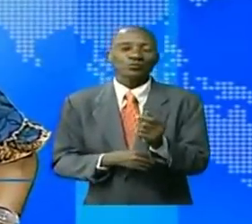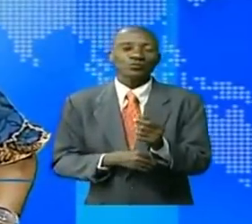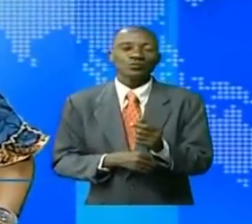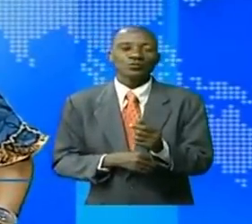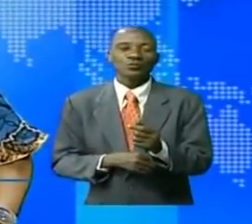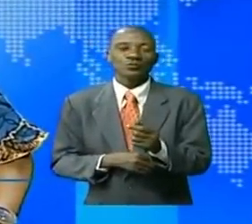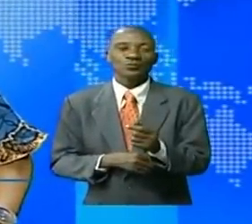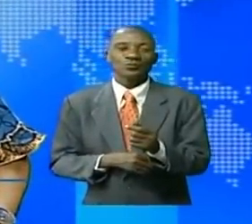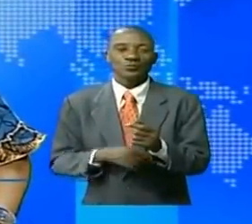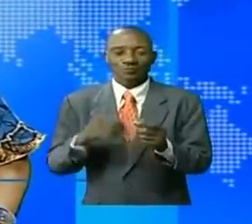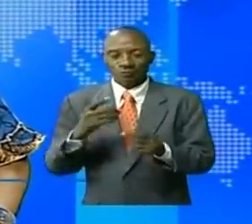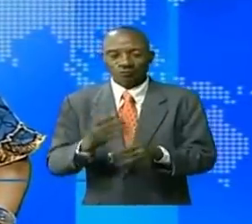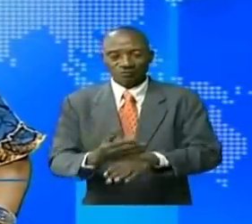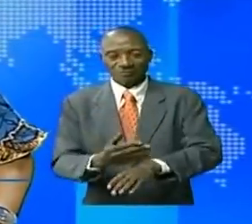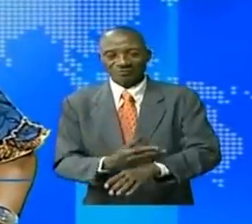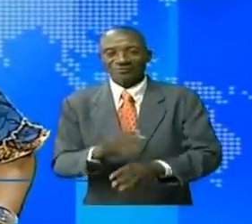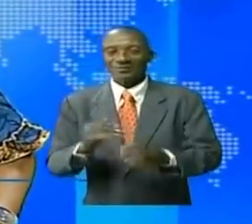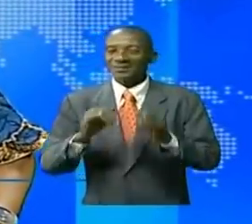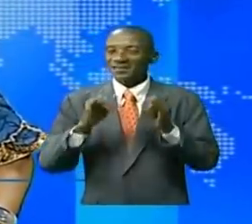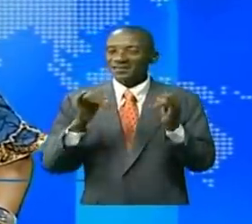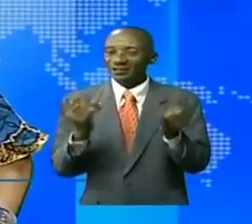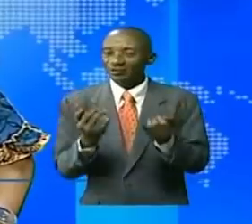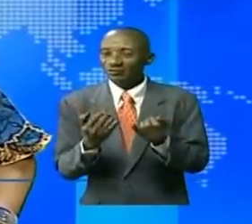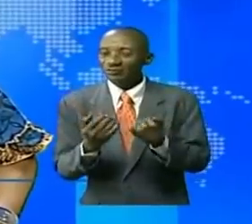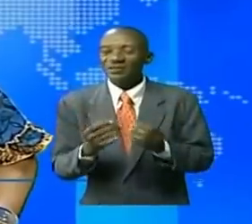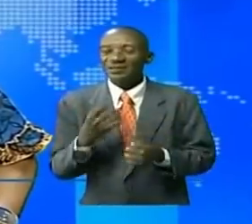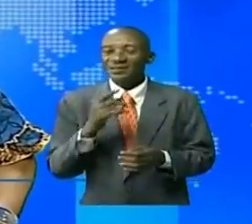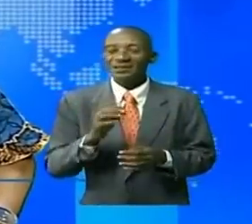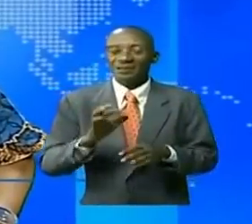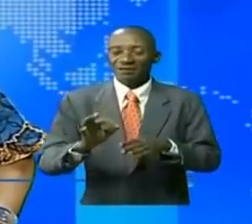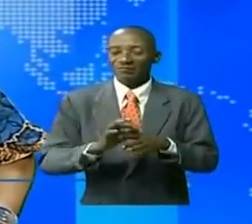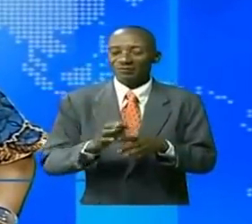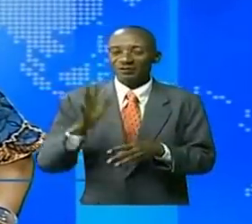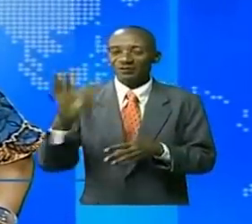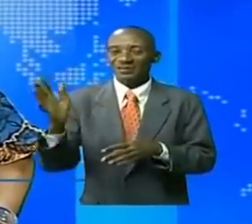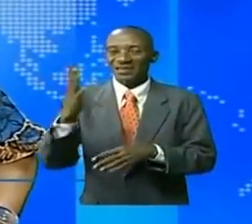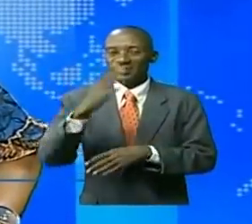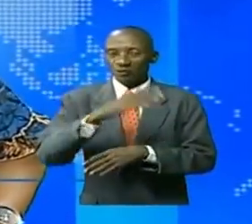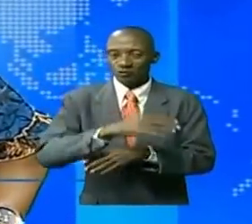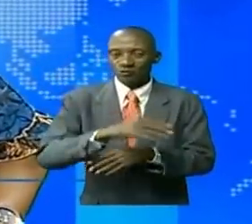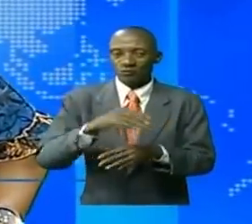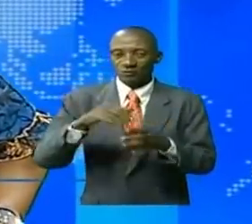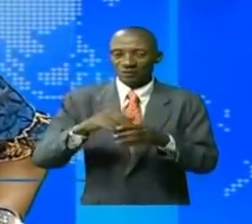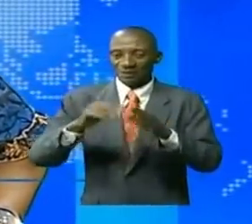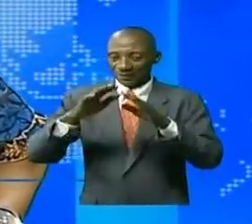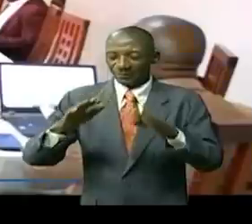FPI. Cette formation de 5 jours se tient au Cercle Elaïs. Un commentaire d'Edith Chala.